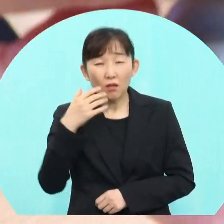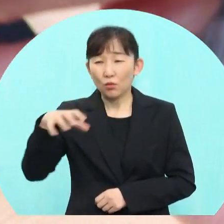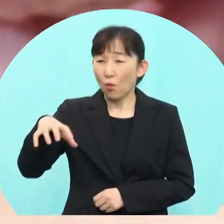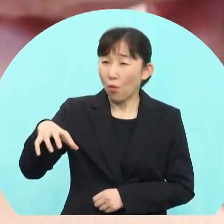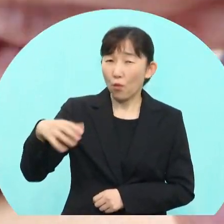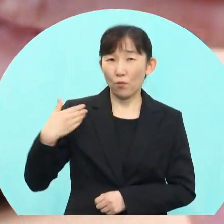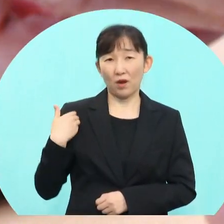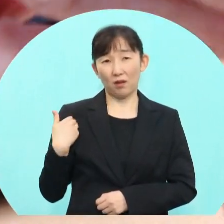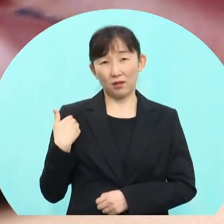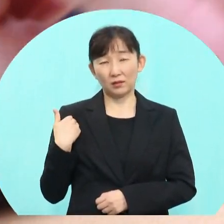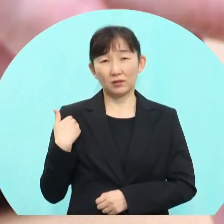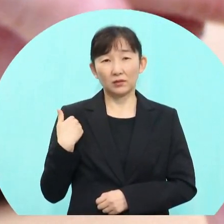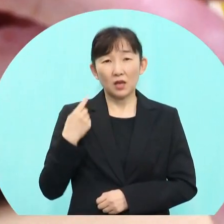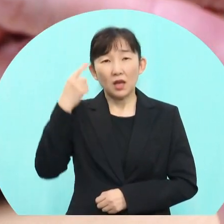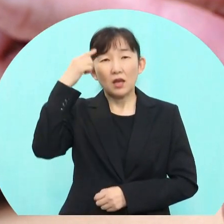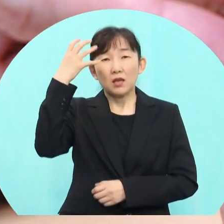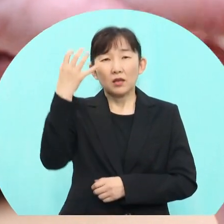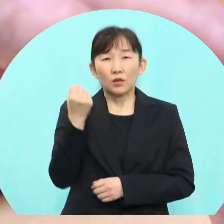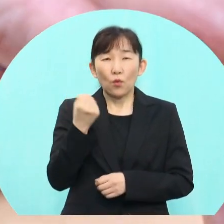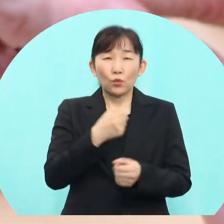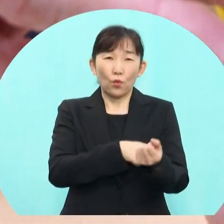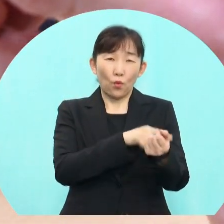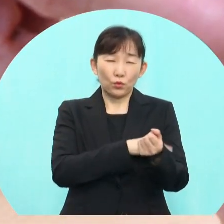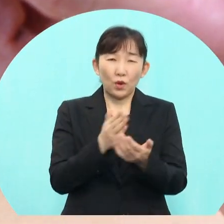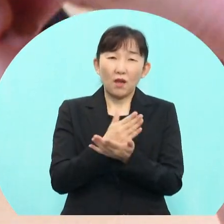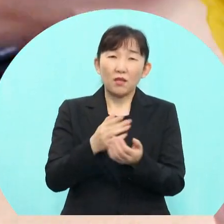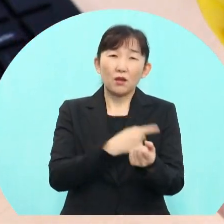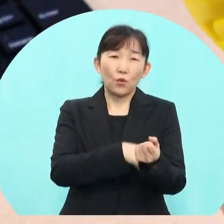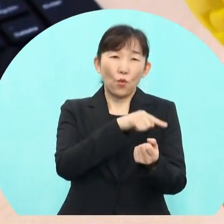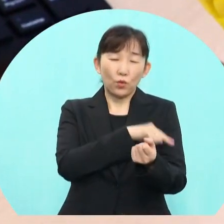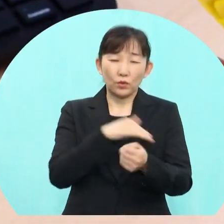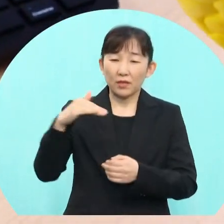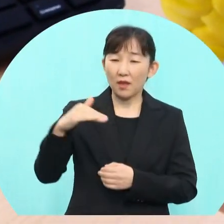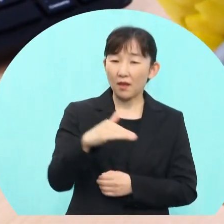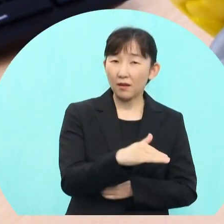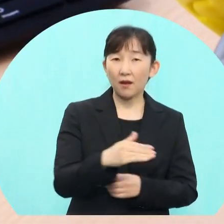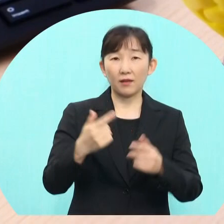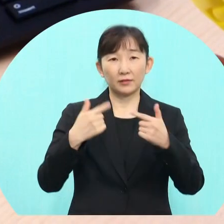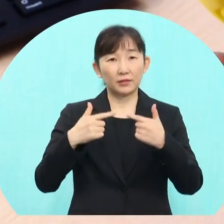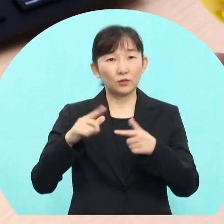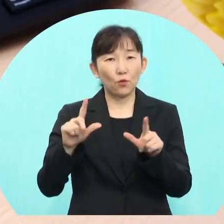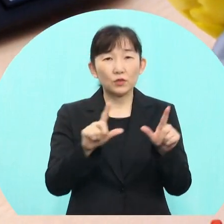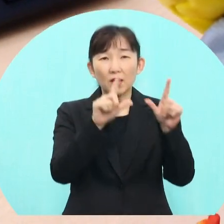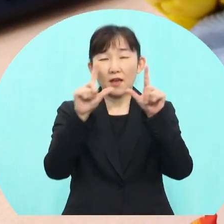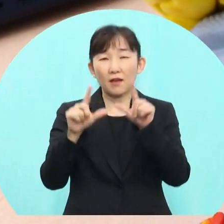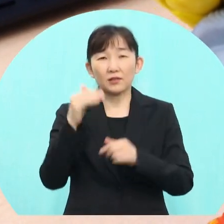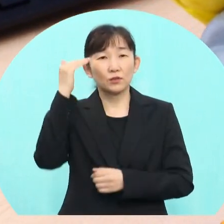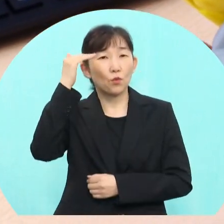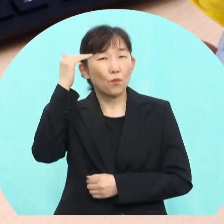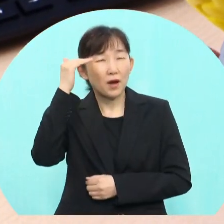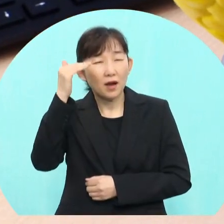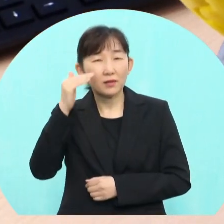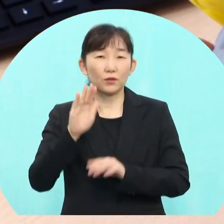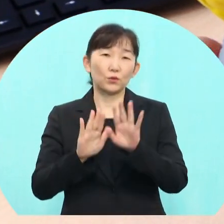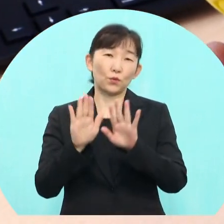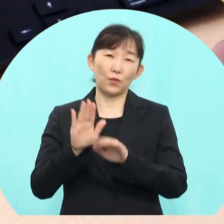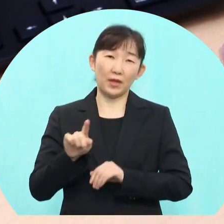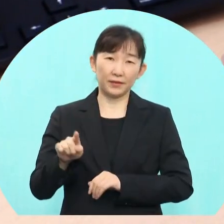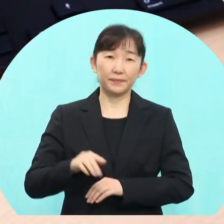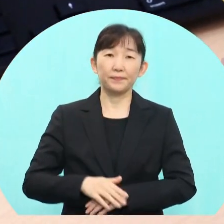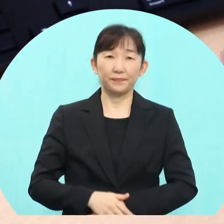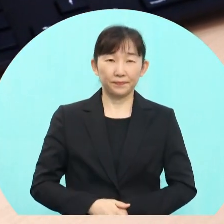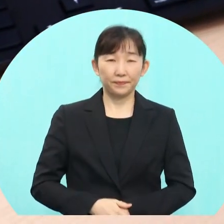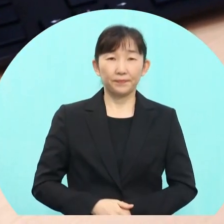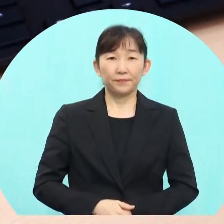が分からなくなります。記憶力や判断力が低下し、日常生活に困りごとが出る状態です